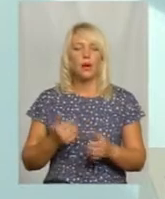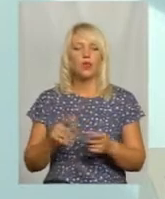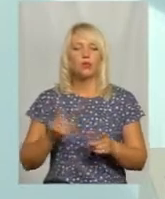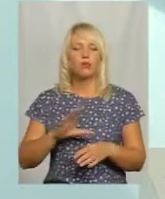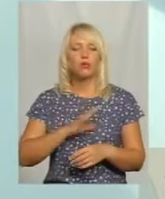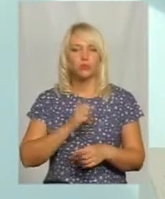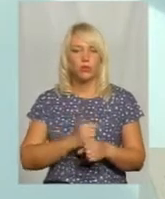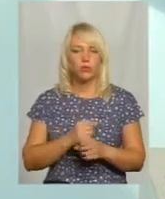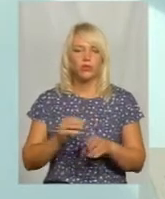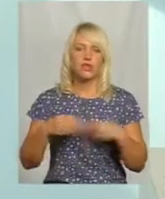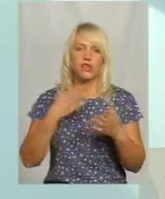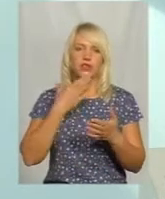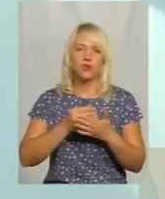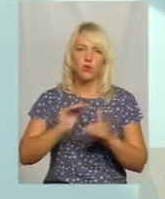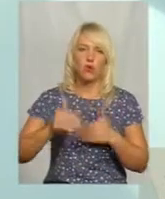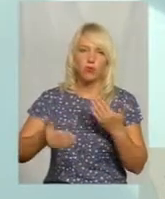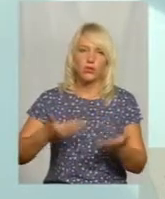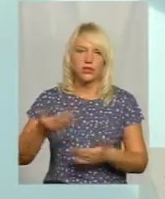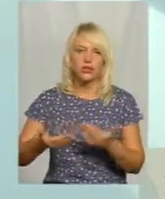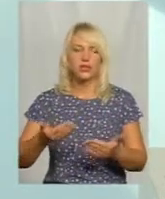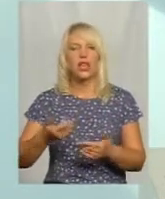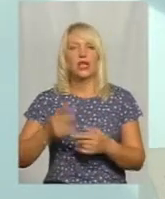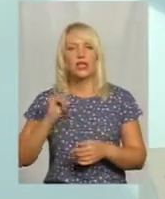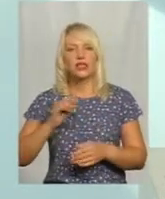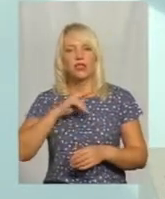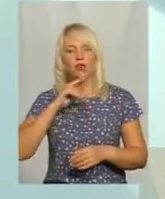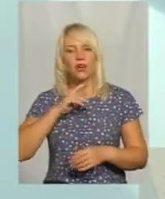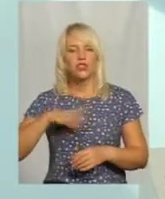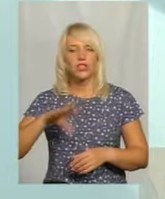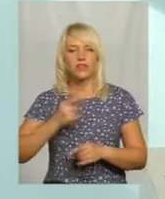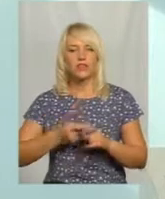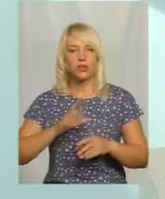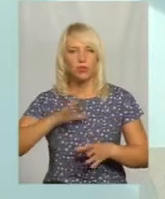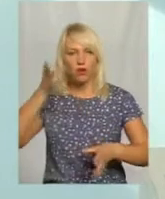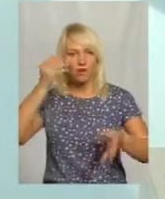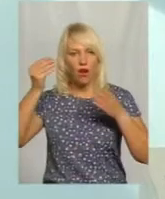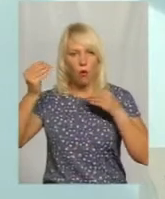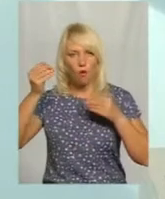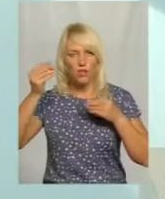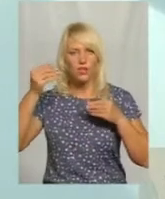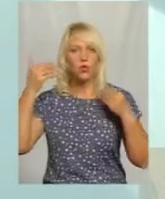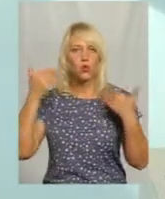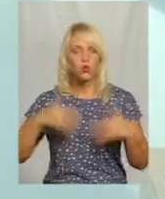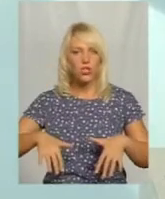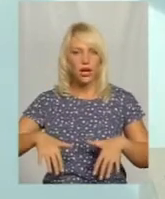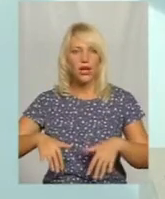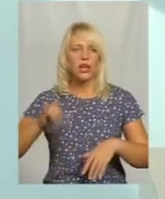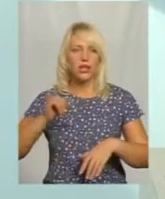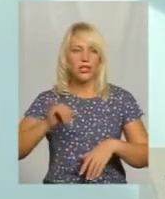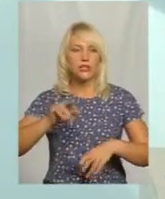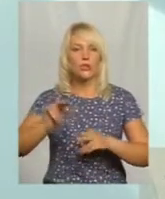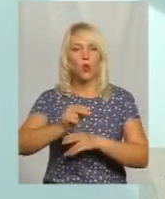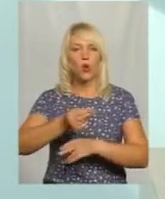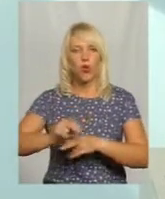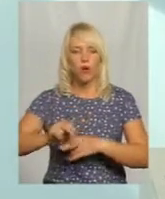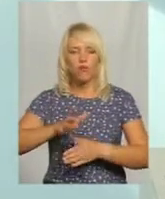зроблено. Давали свої пропозиції, зауваження. І всі вони були враховані уже і скориговані